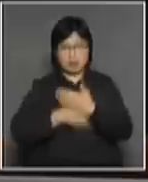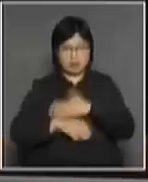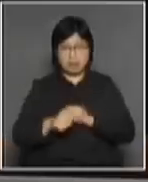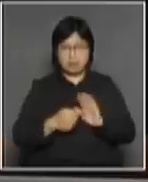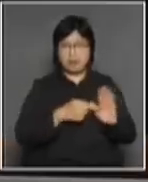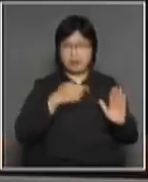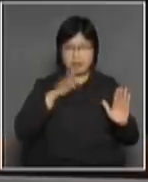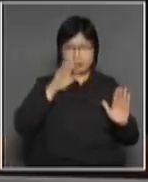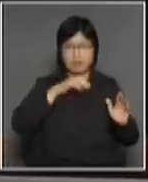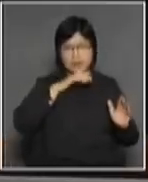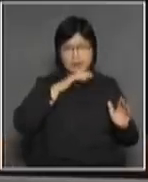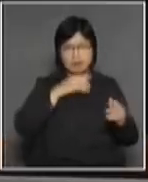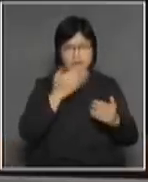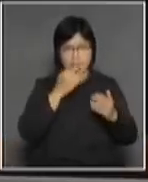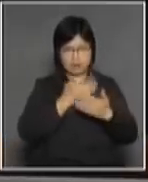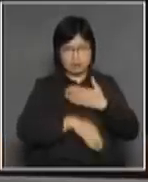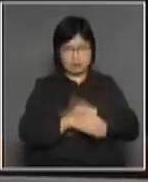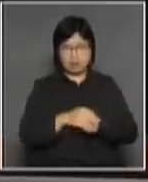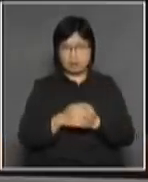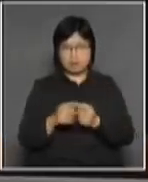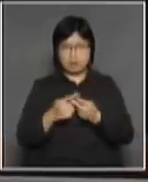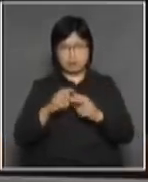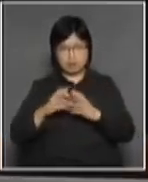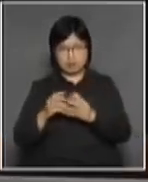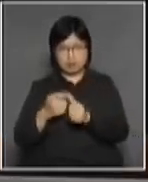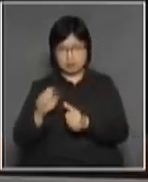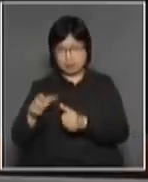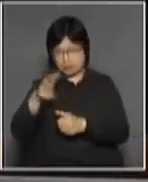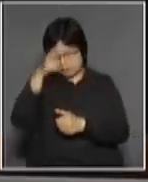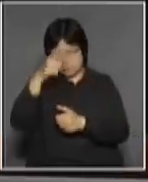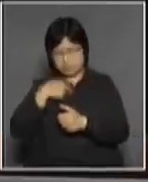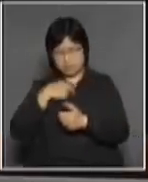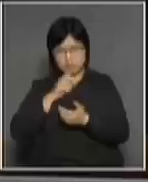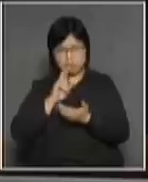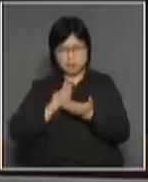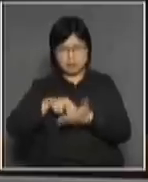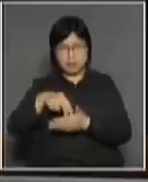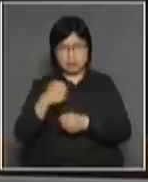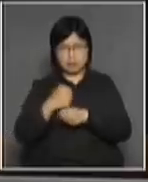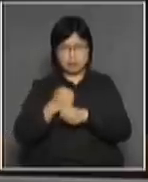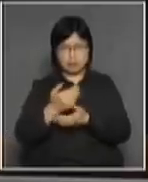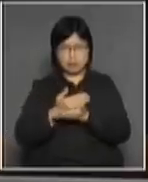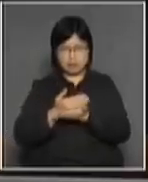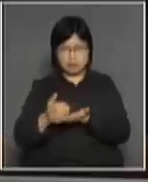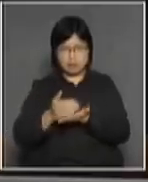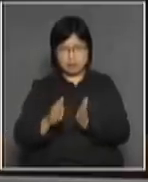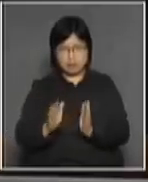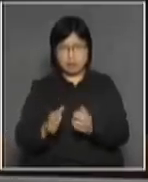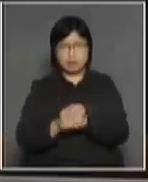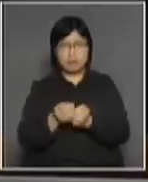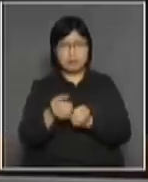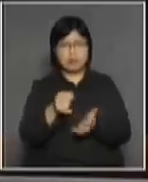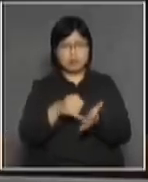為，第一，政府應盡快設立就業配額；第二，提供稅務優惠給僱